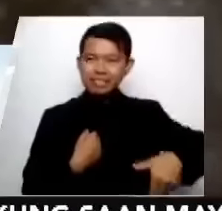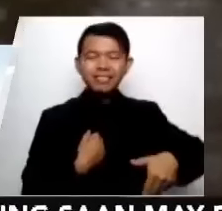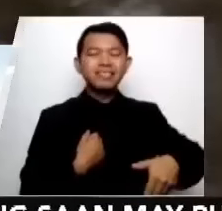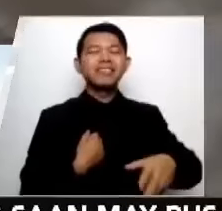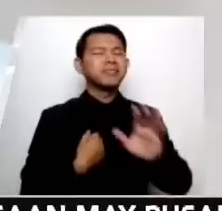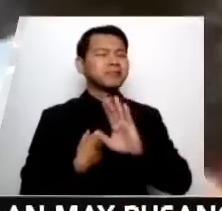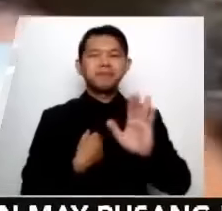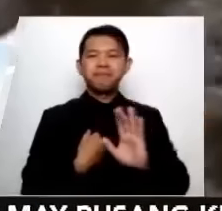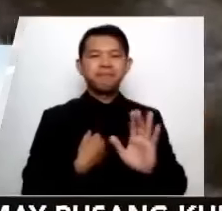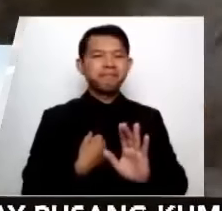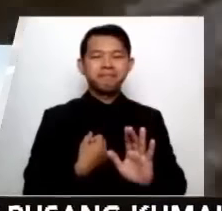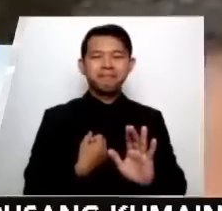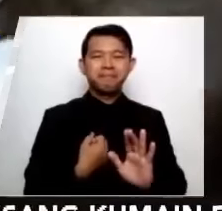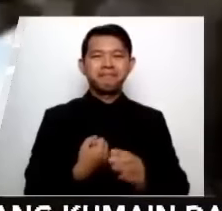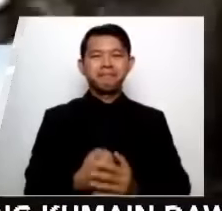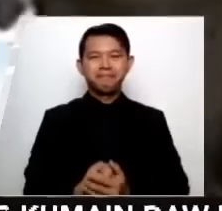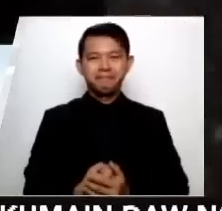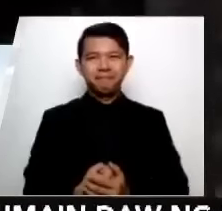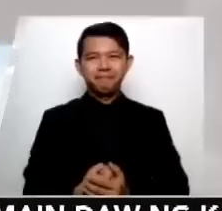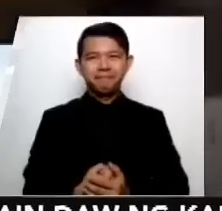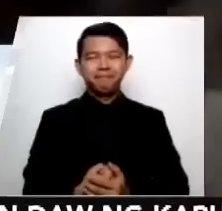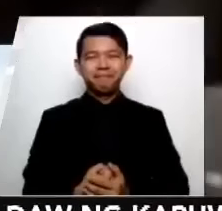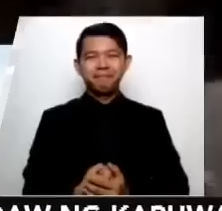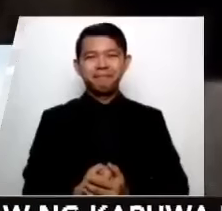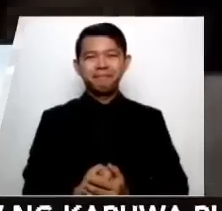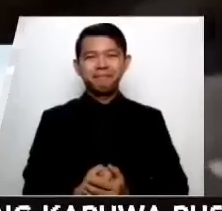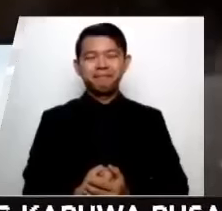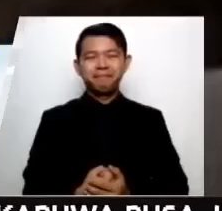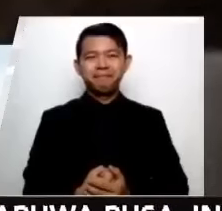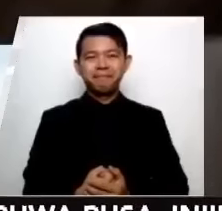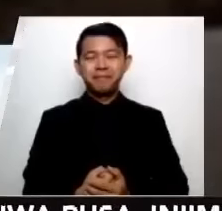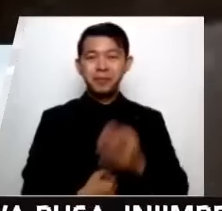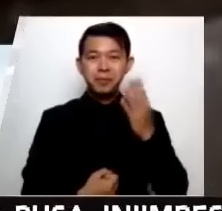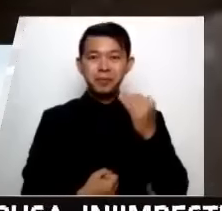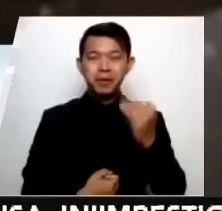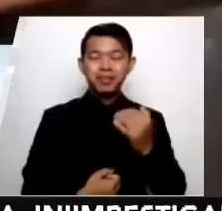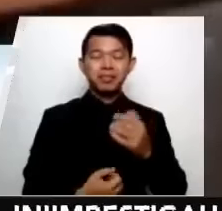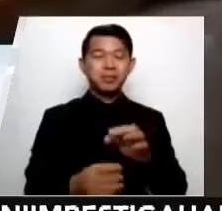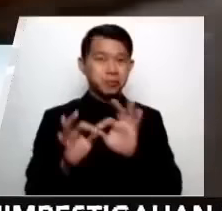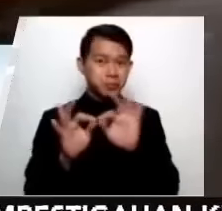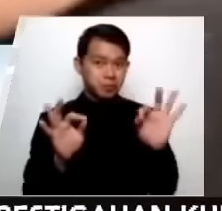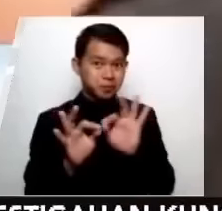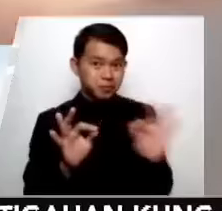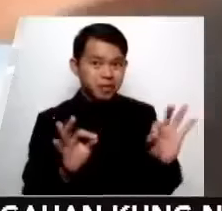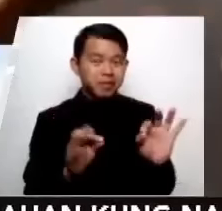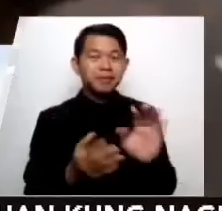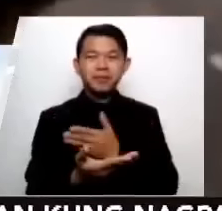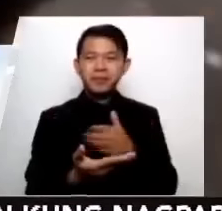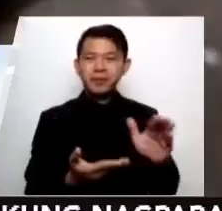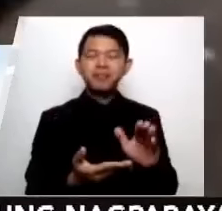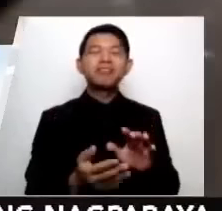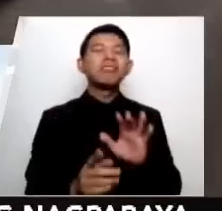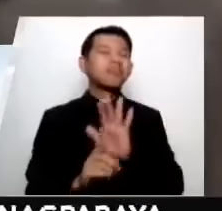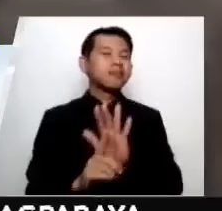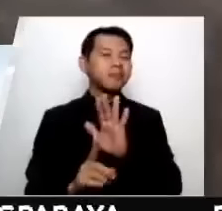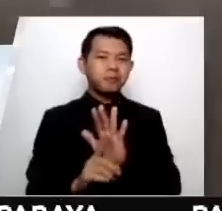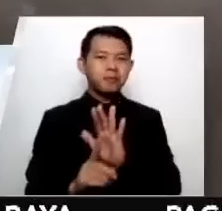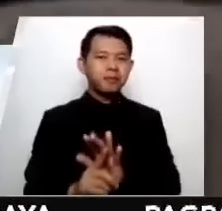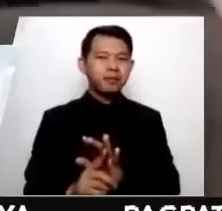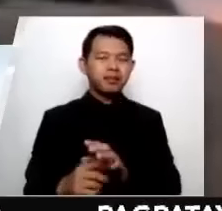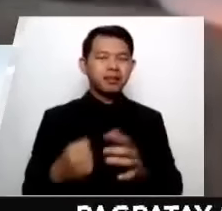ka, forever kang single. Dahil sa mga linyahang yan, instant hit ang kantang mapanakit, ang